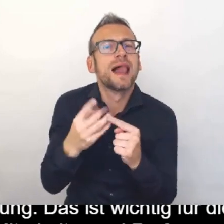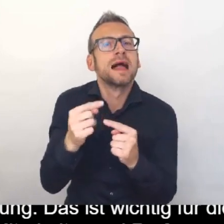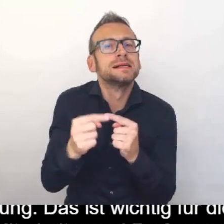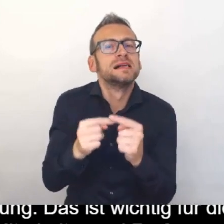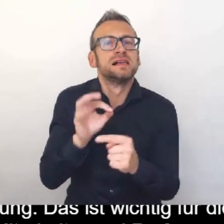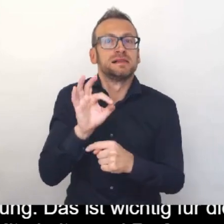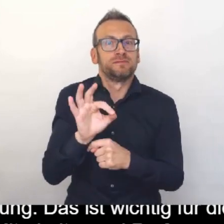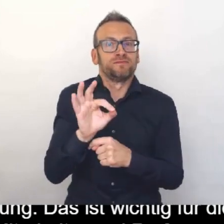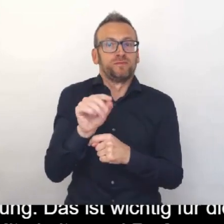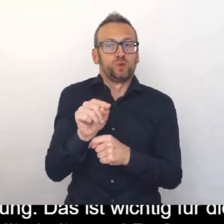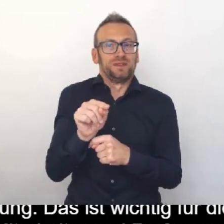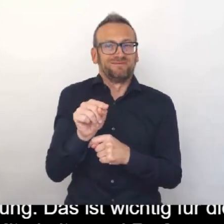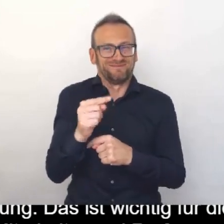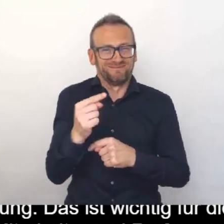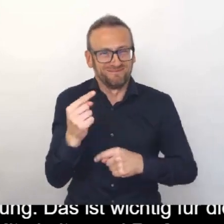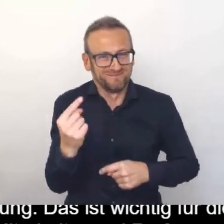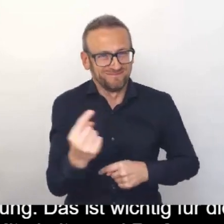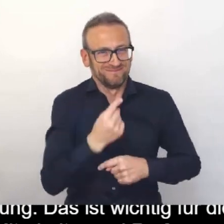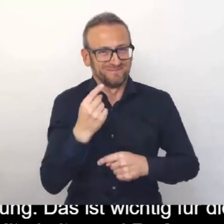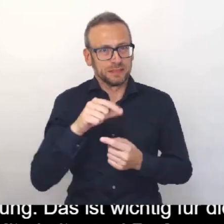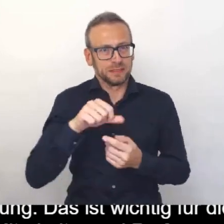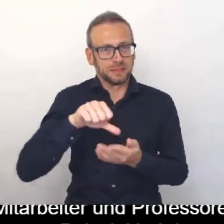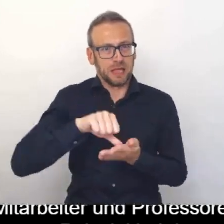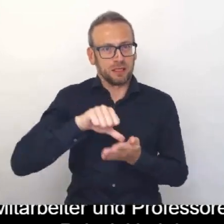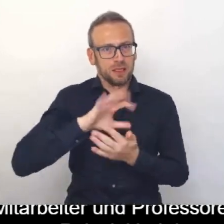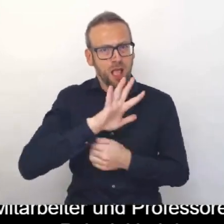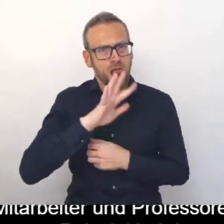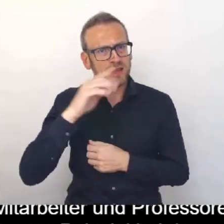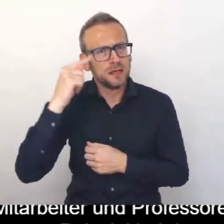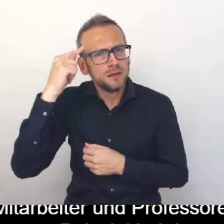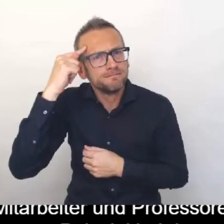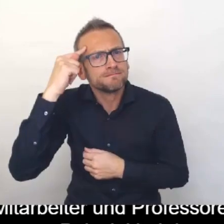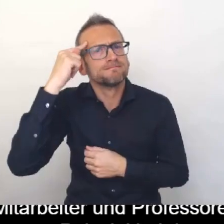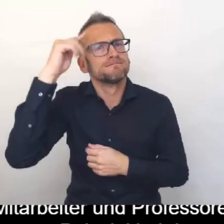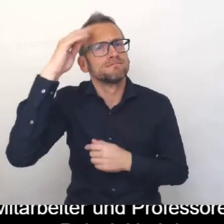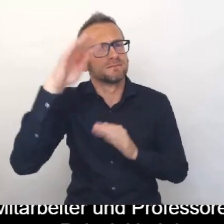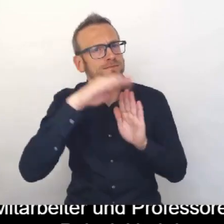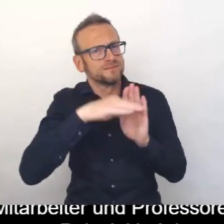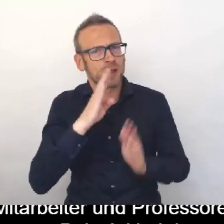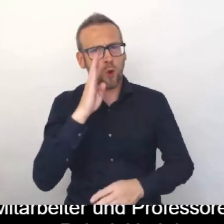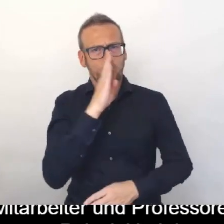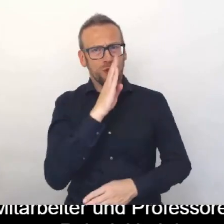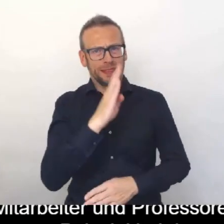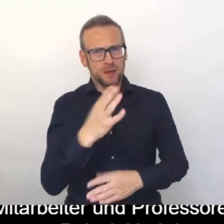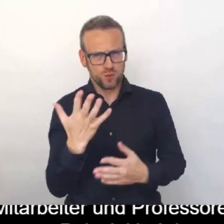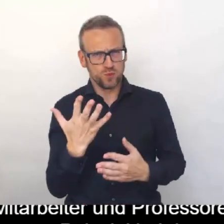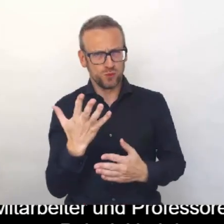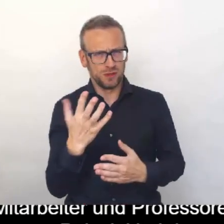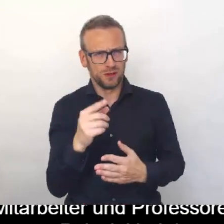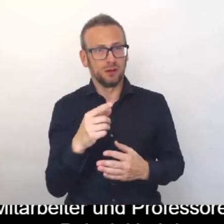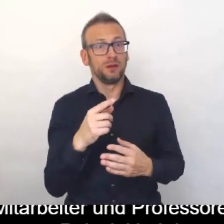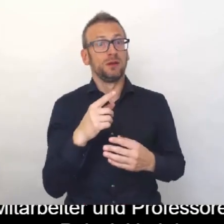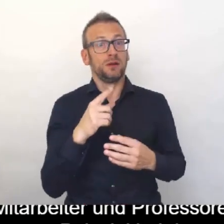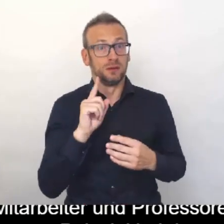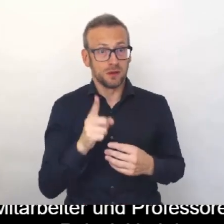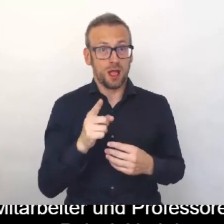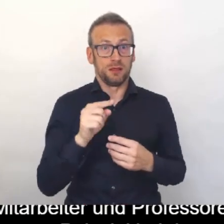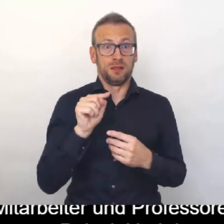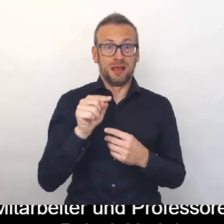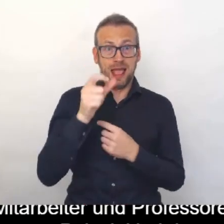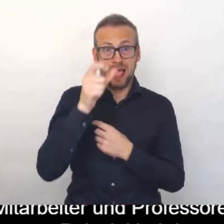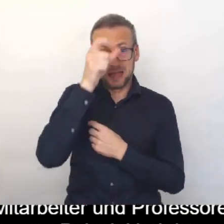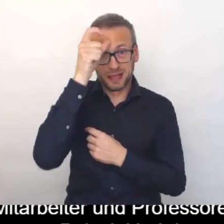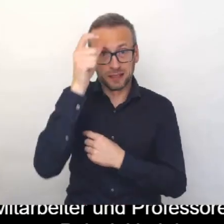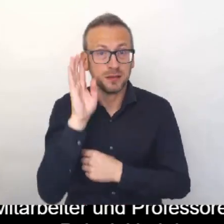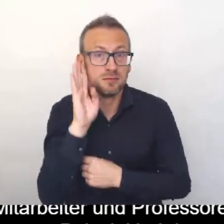als Personalkörperschaft des öffentlichen Rechts oder auch als Stiftung, darüber wird noch zu diskutieren sein, der Bauherreneigenschaft